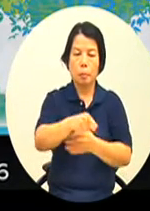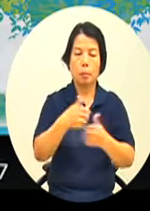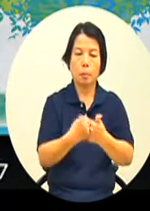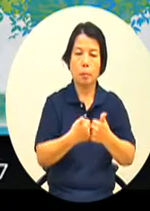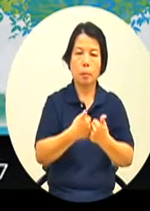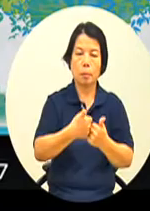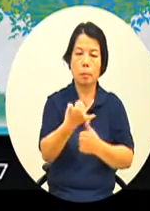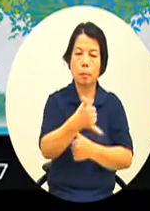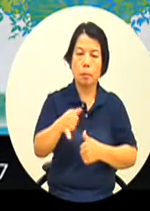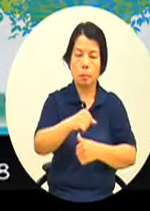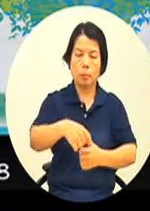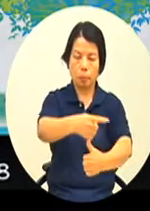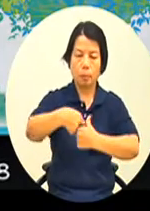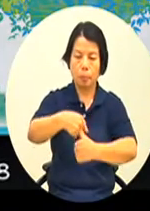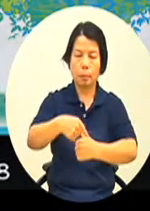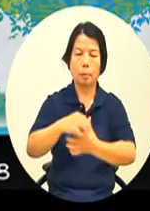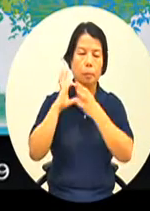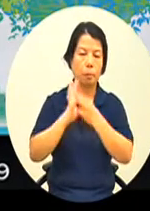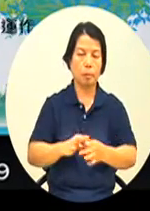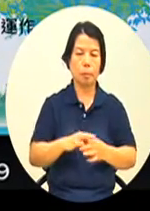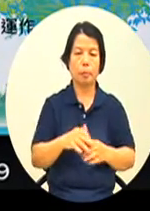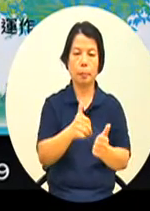生小姐继续指教，谢谢。